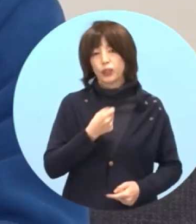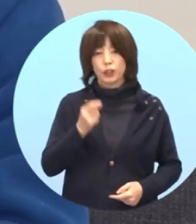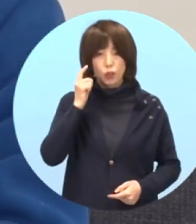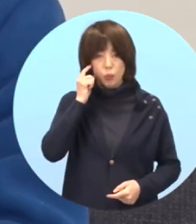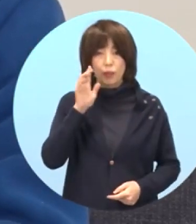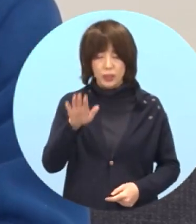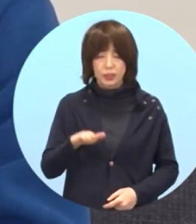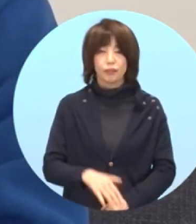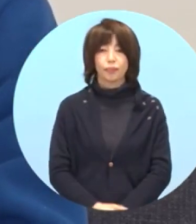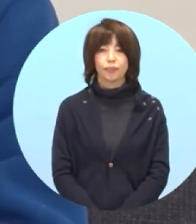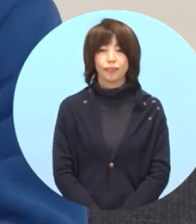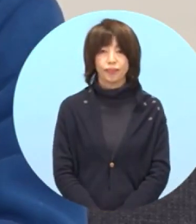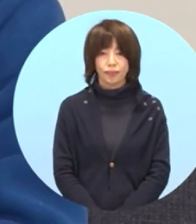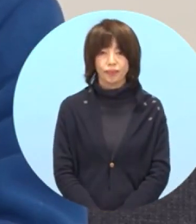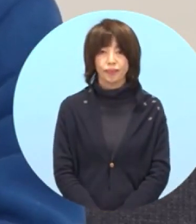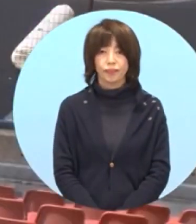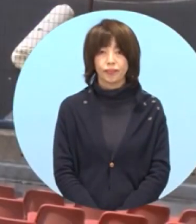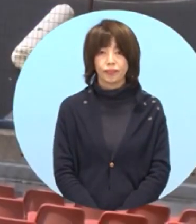思います。